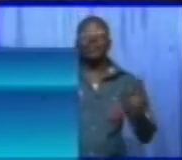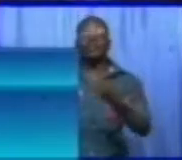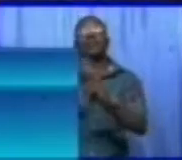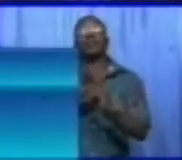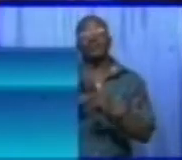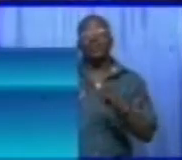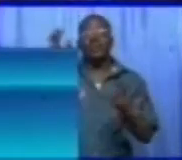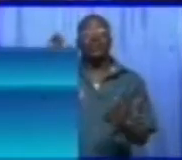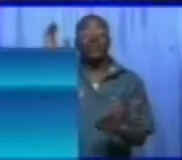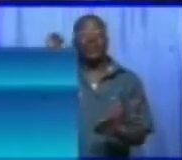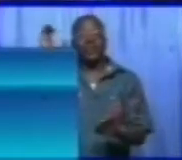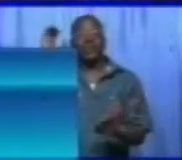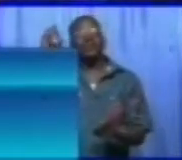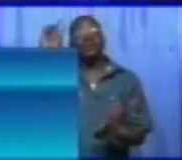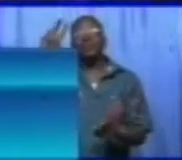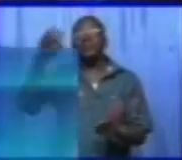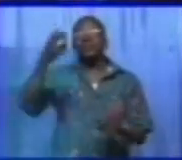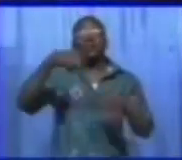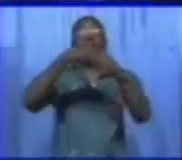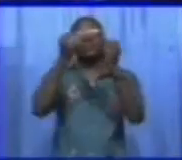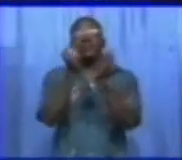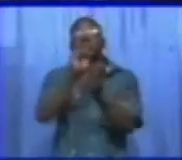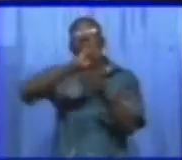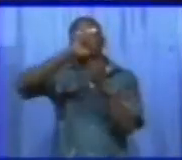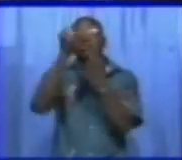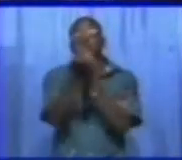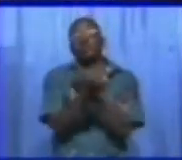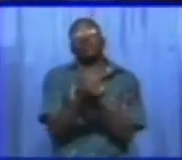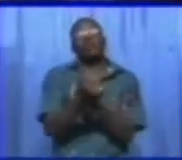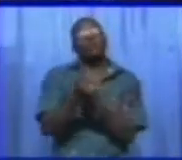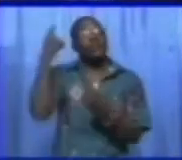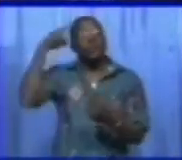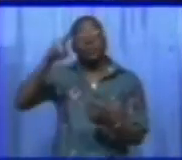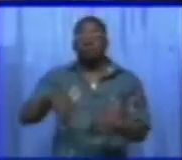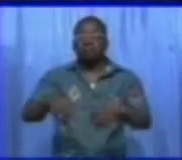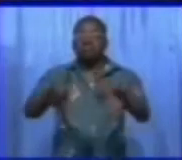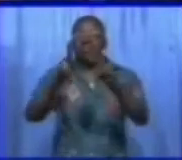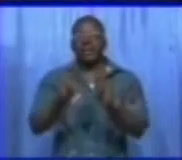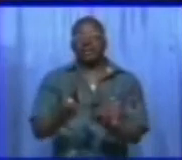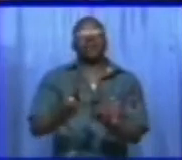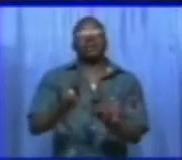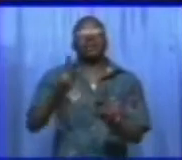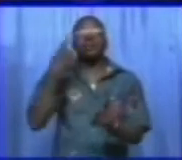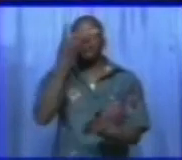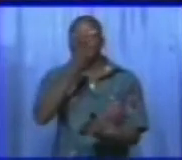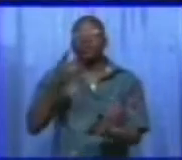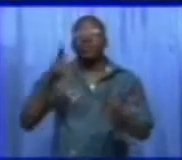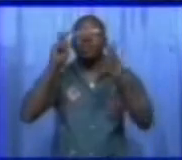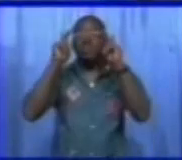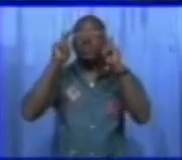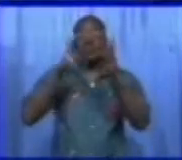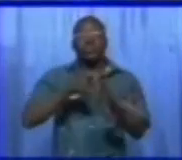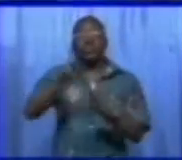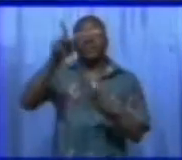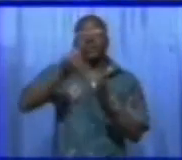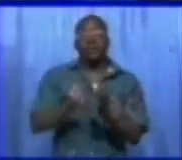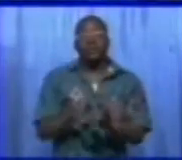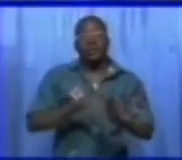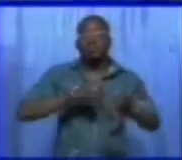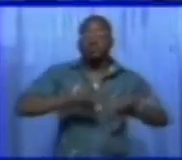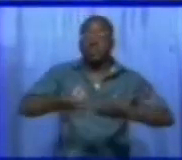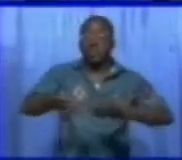congrès, de ce 2e congrès de la Société burkinabé de pneumologie, qui va permettre donc aux professionnels de pouvoir